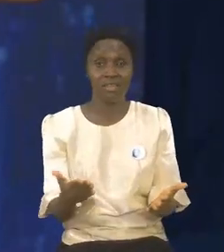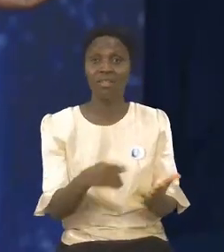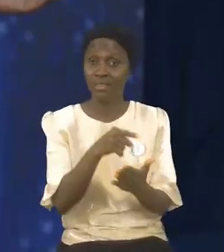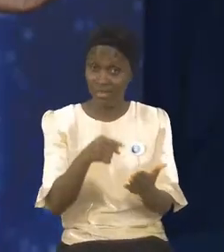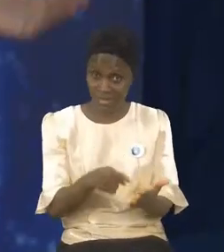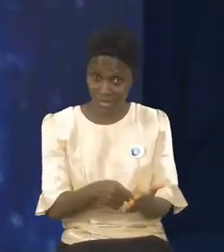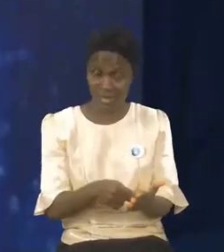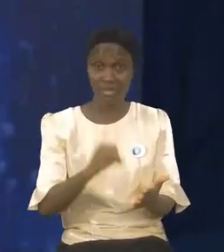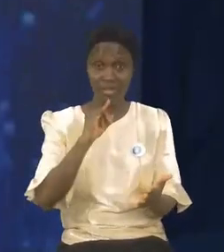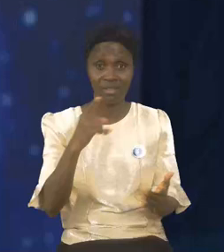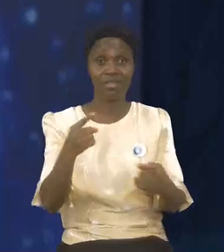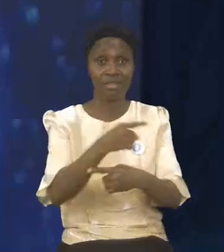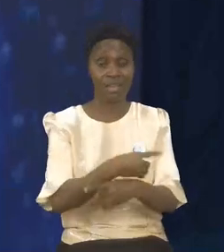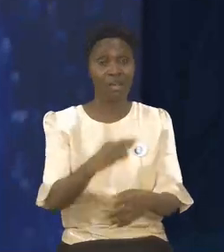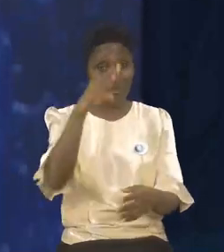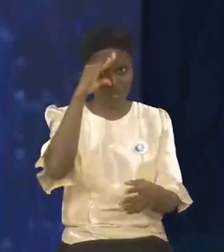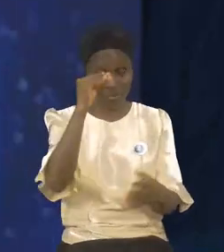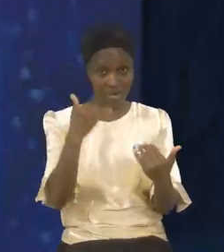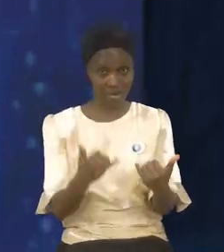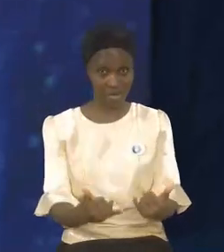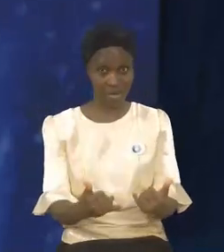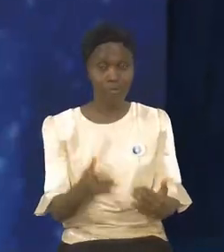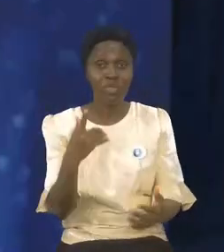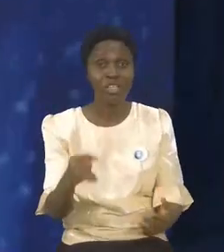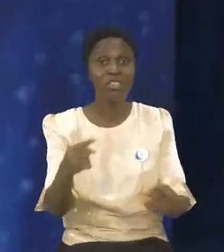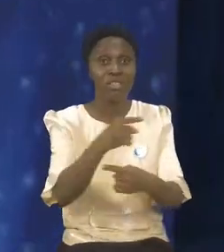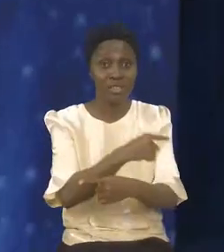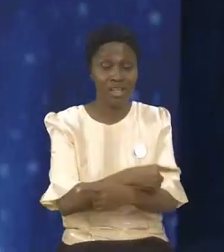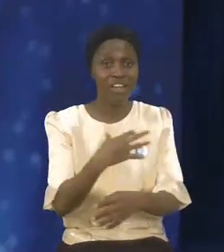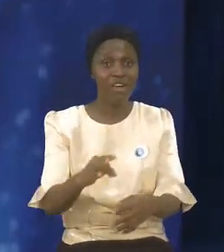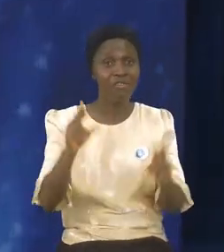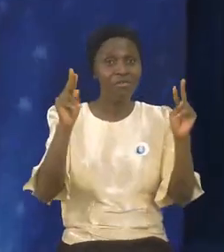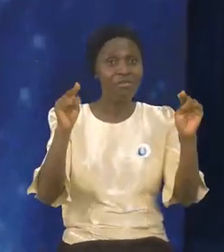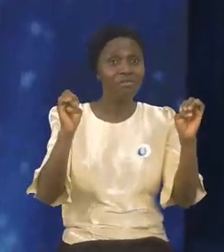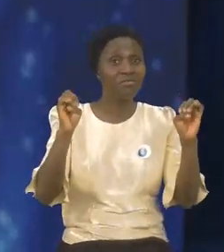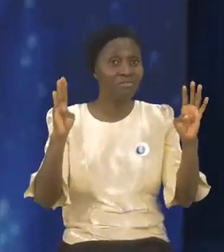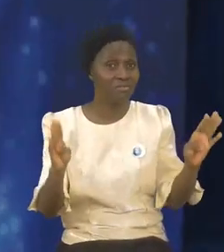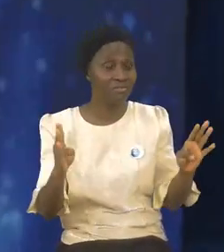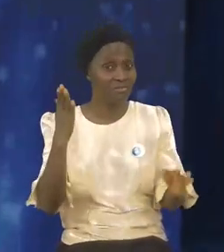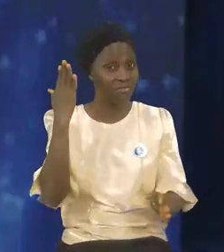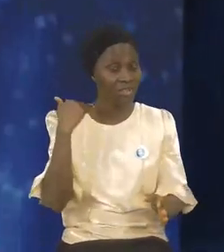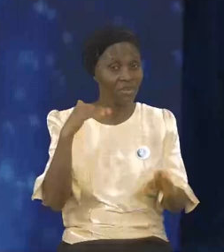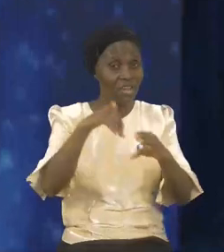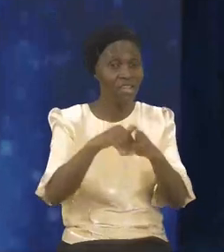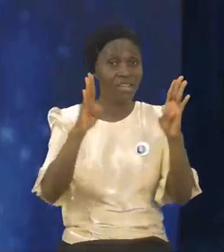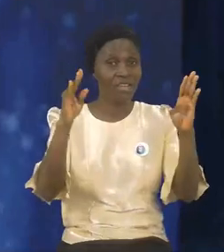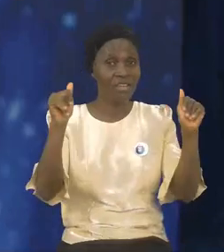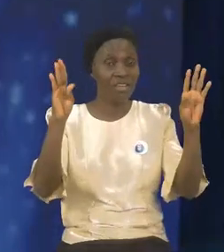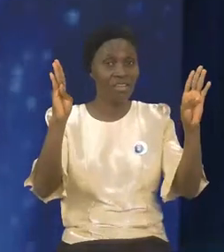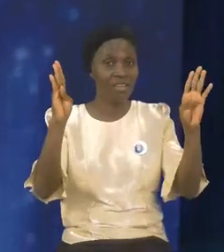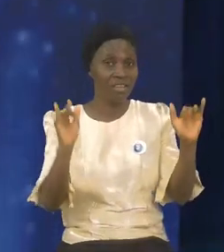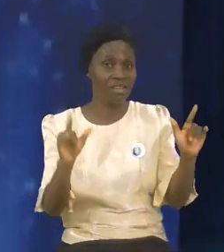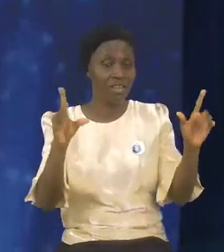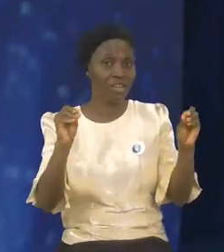inventer n'importe quoi. Voici les jours de l'homme, les jours de Nebuchadnezzar, que voici la